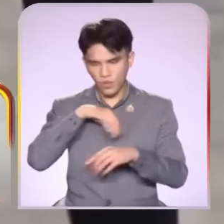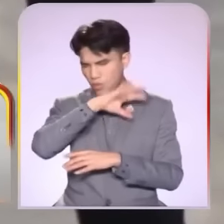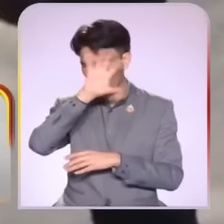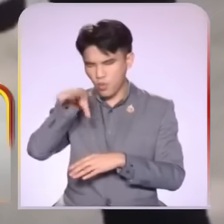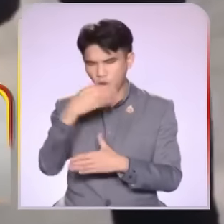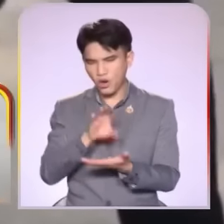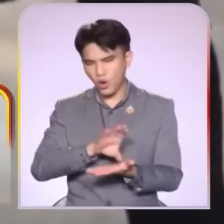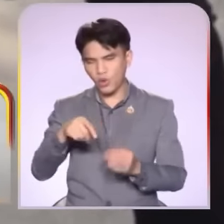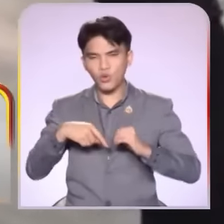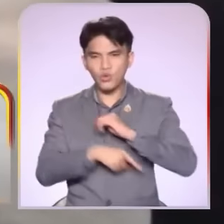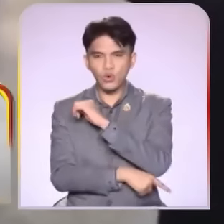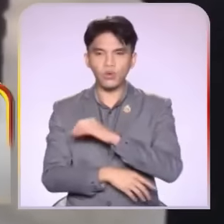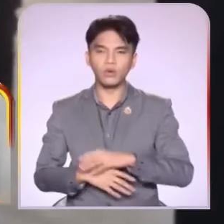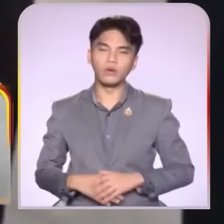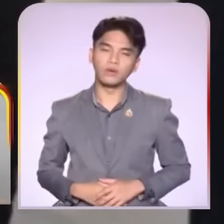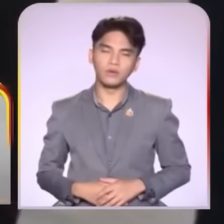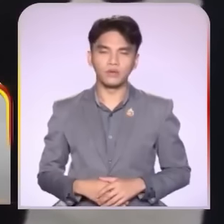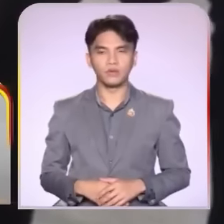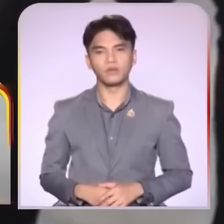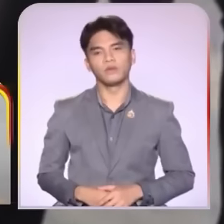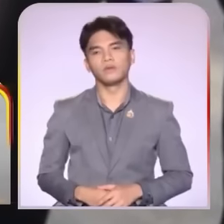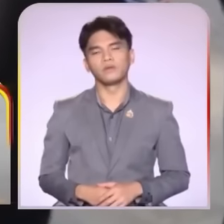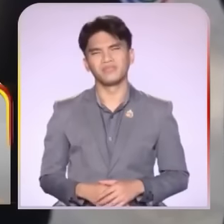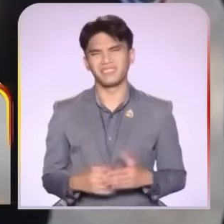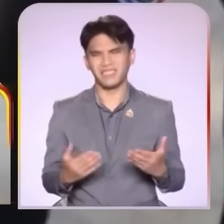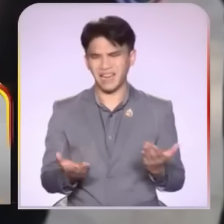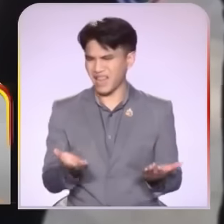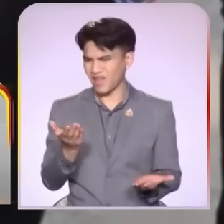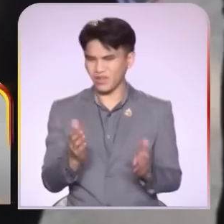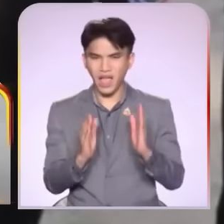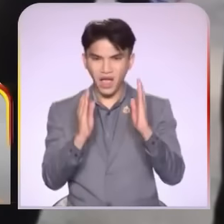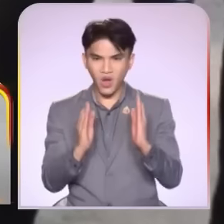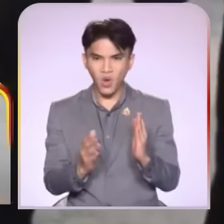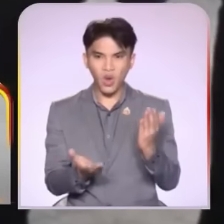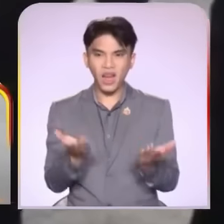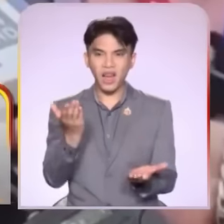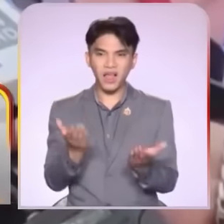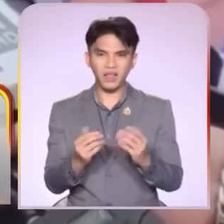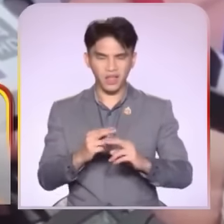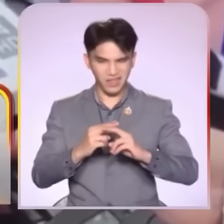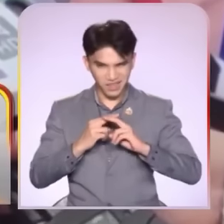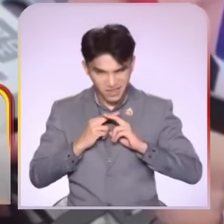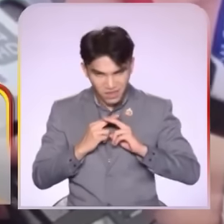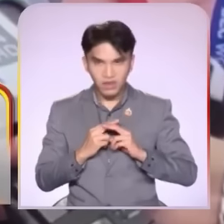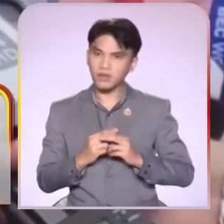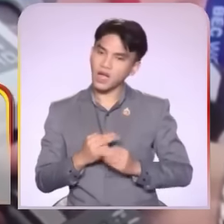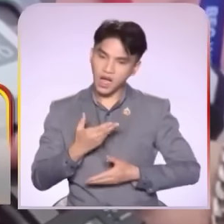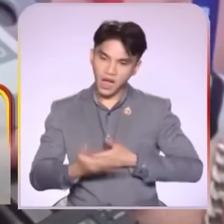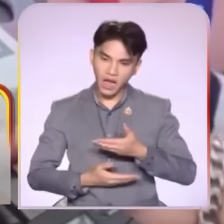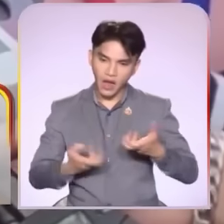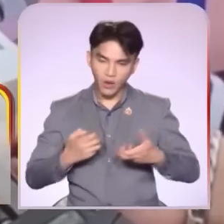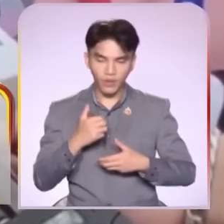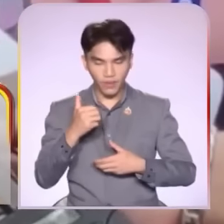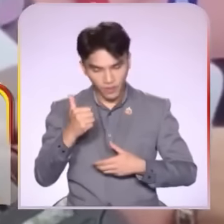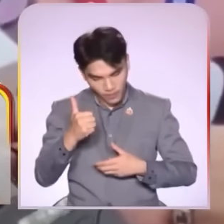อกลงทุนช่อกงประชาชนคุณพี่เขาบอกว่าม ันขึ้นอยู่กับแต่ละคนนะคะในส่วนของตัวเองยืนยันว่าขายสินค้า